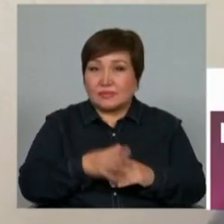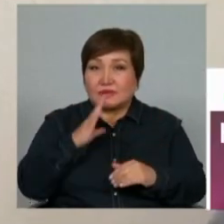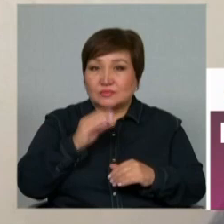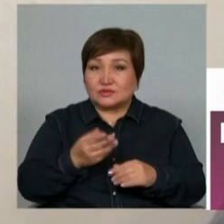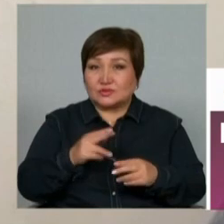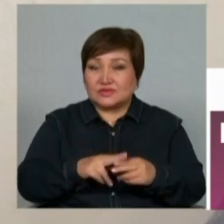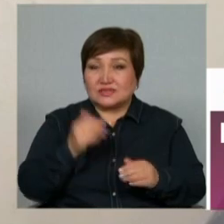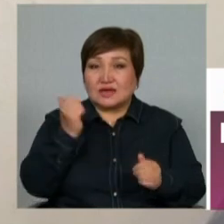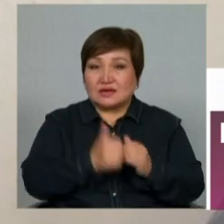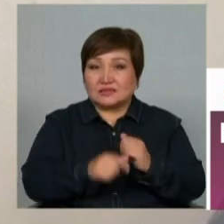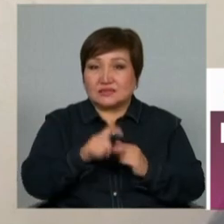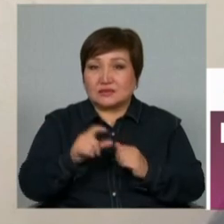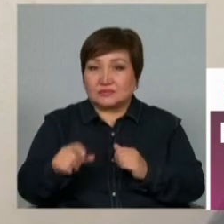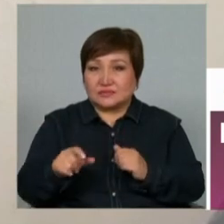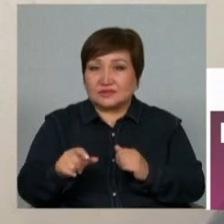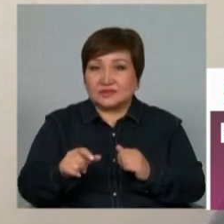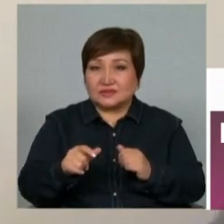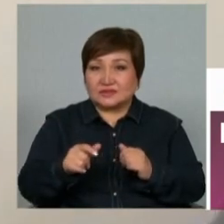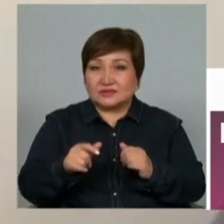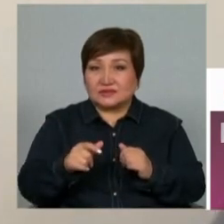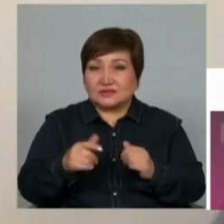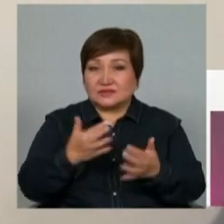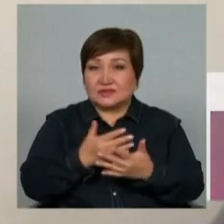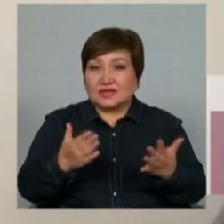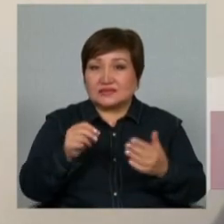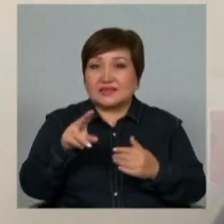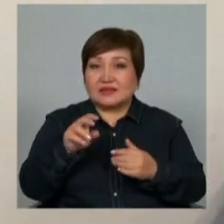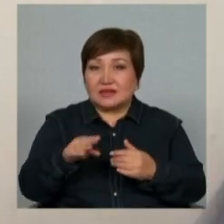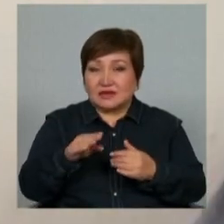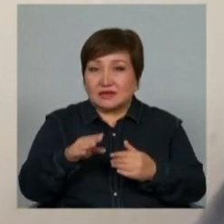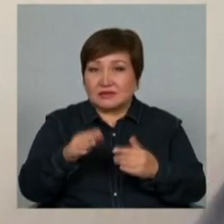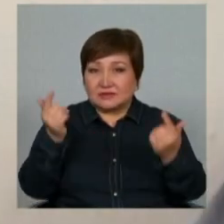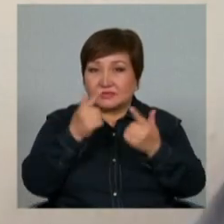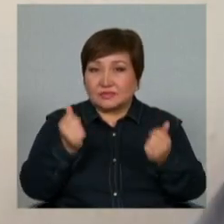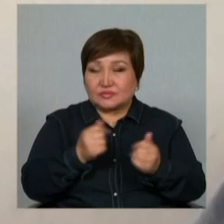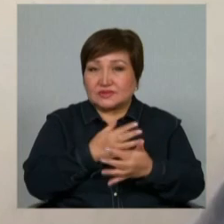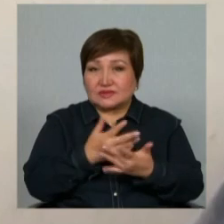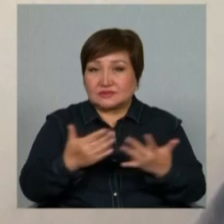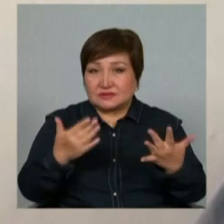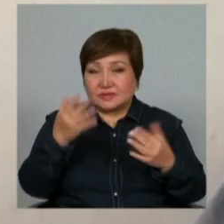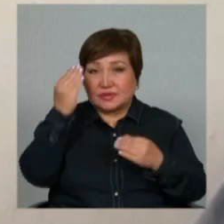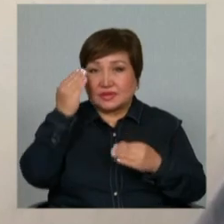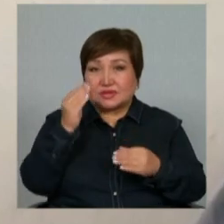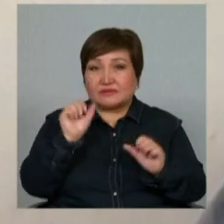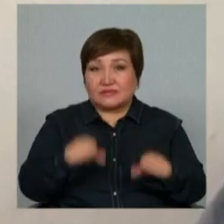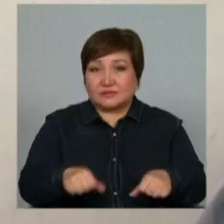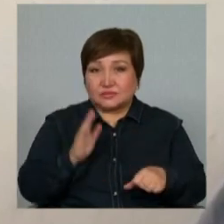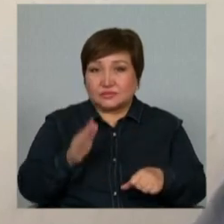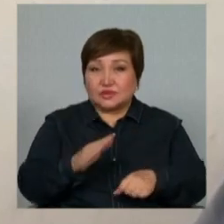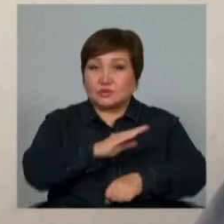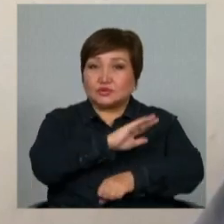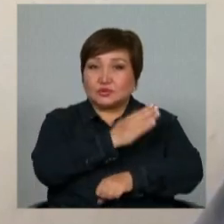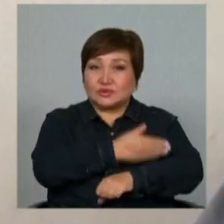Сондықтан да әрқайсында әртүрлі ақпарат болғаннан кейін әртүрлі пікірде болуы да әбден мүмкін. Күшейтілген емес, әлсіретілген вирус болатын